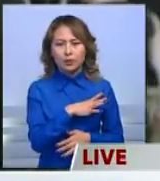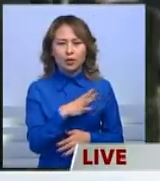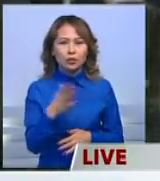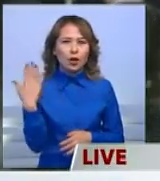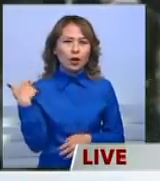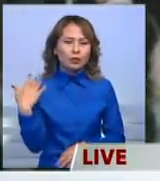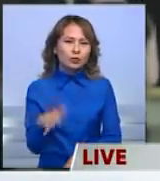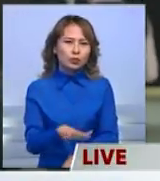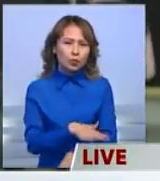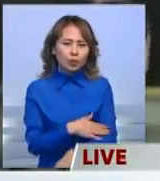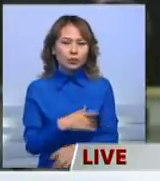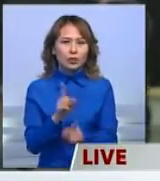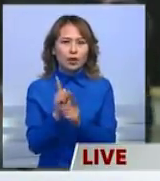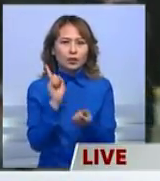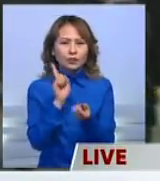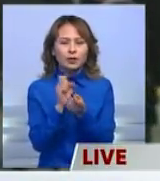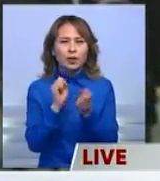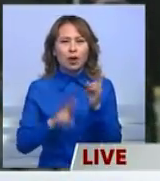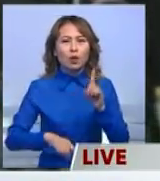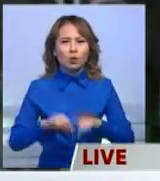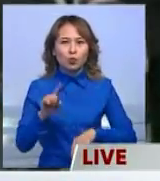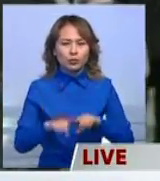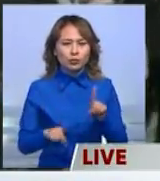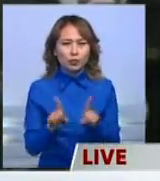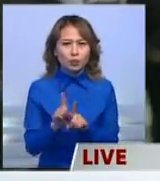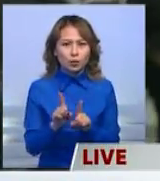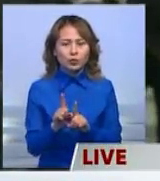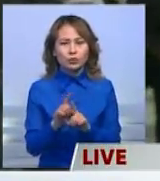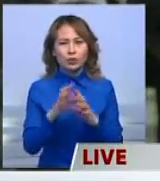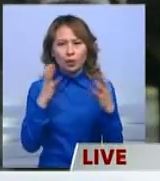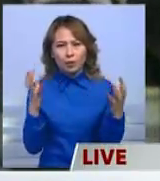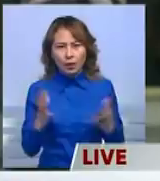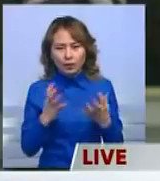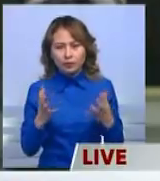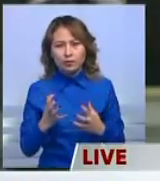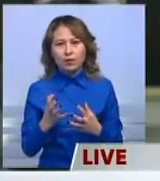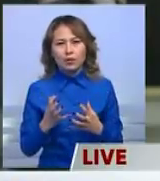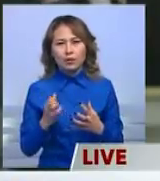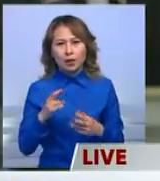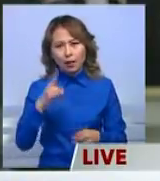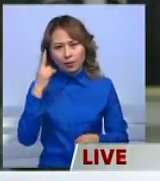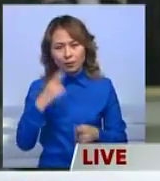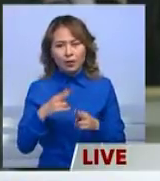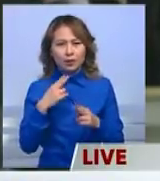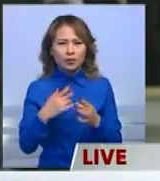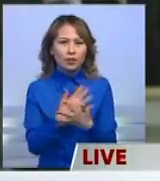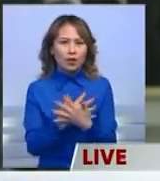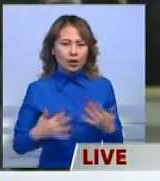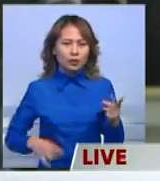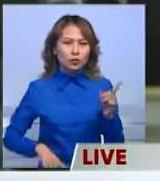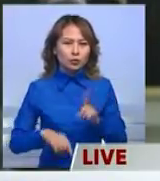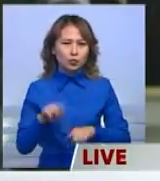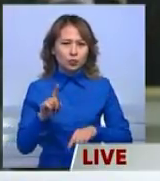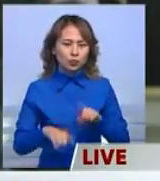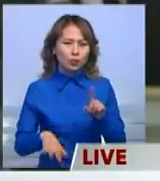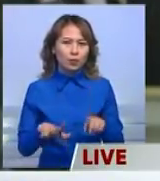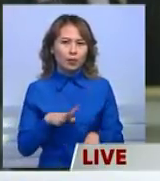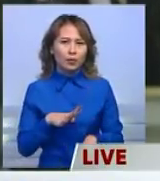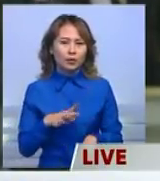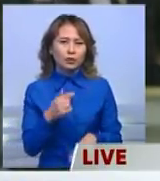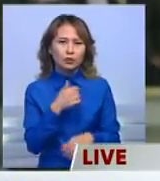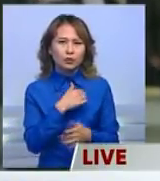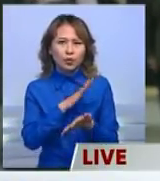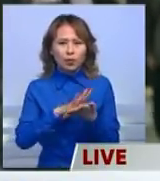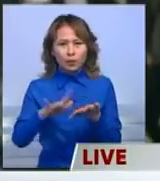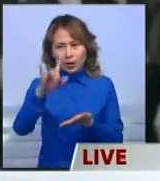келген жақындарын күтіп алғандай, күтіп алып, бізді бәрі бауырына басып, даласы кең болғандай, жүрегінің